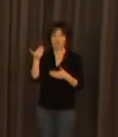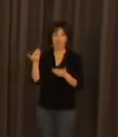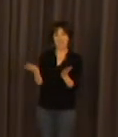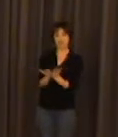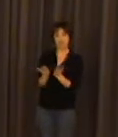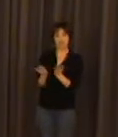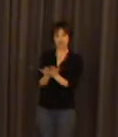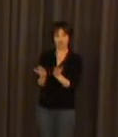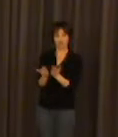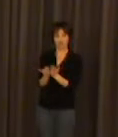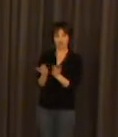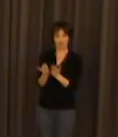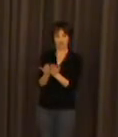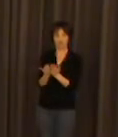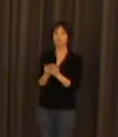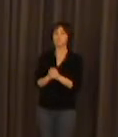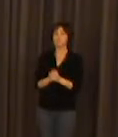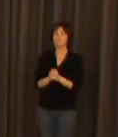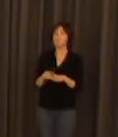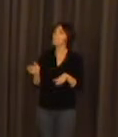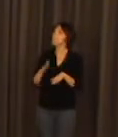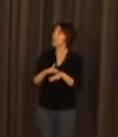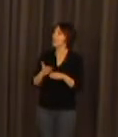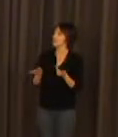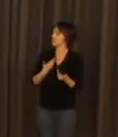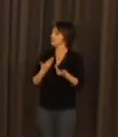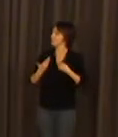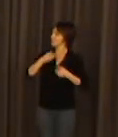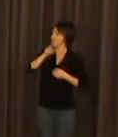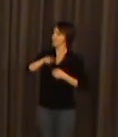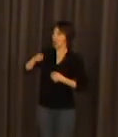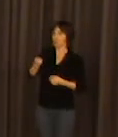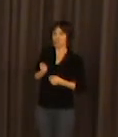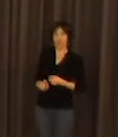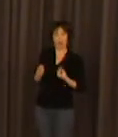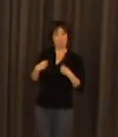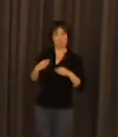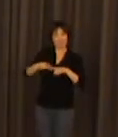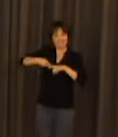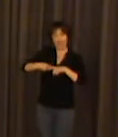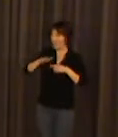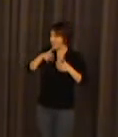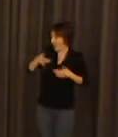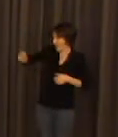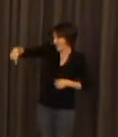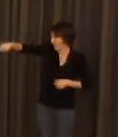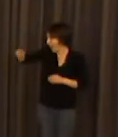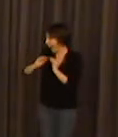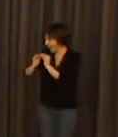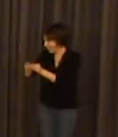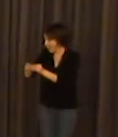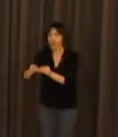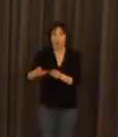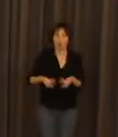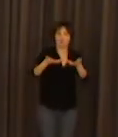que, han de formar uns professionals amb les mateixes eines que vosaltres en aquest moment esteu elaborant, que és